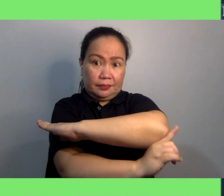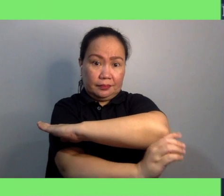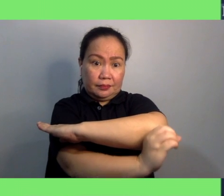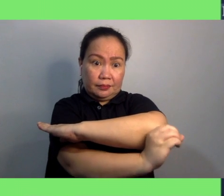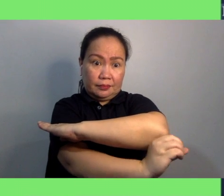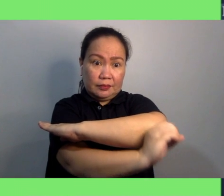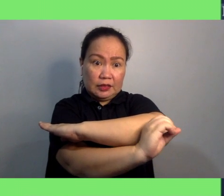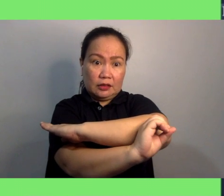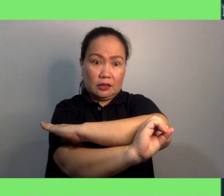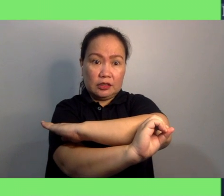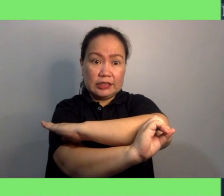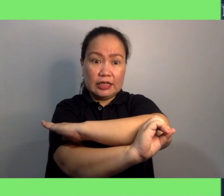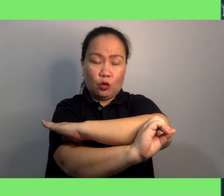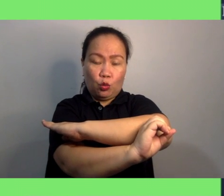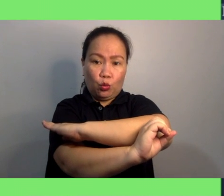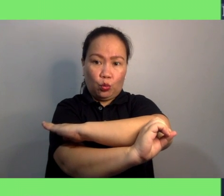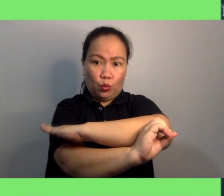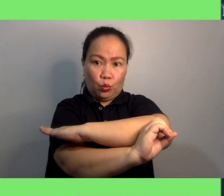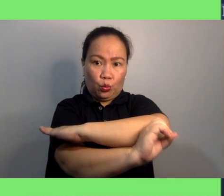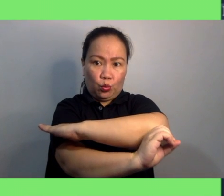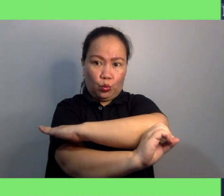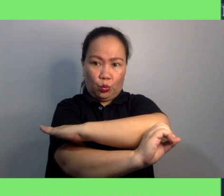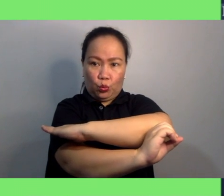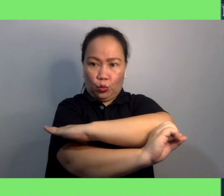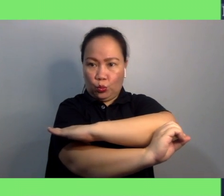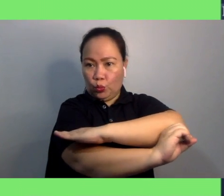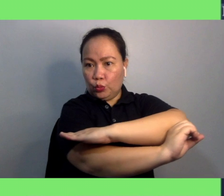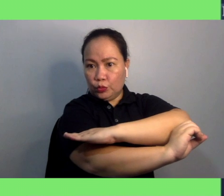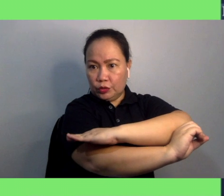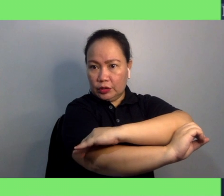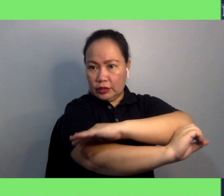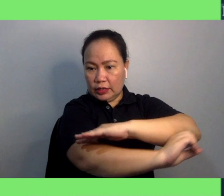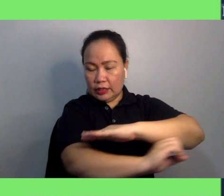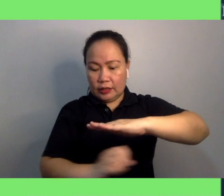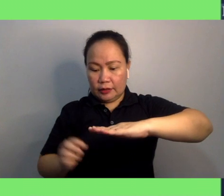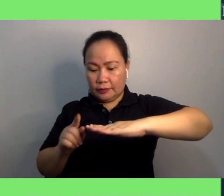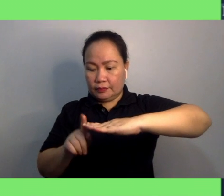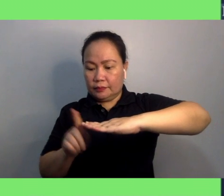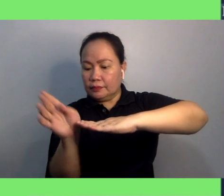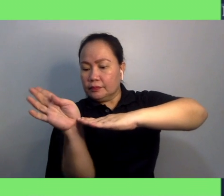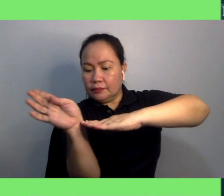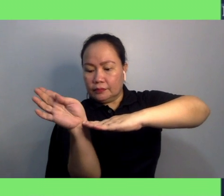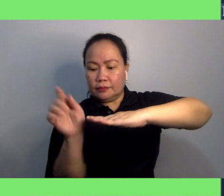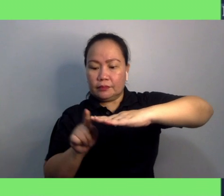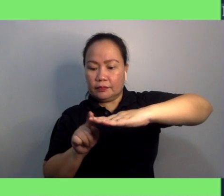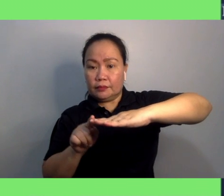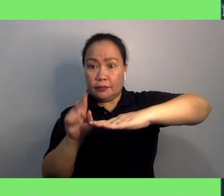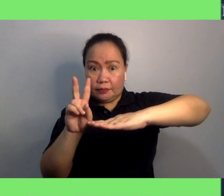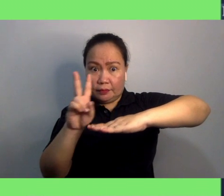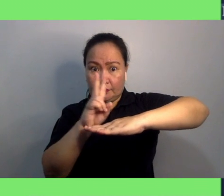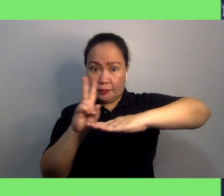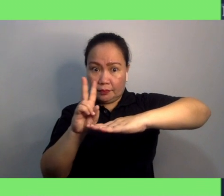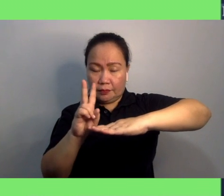Okay, tapat muna natin yung vertex. Now, since itatapat mo, lagi pong ang initial angle mo